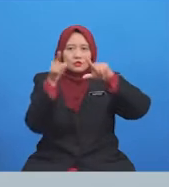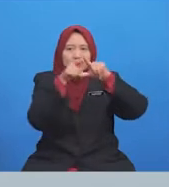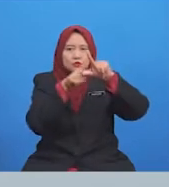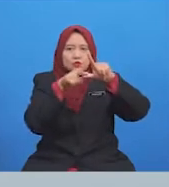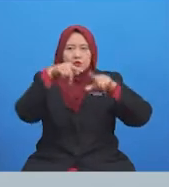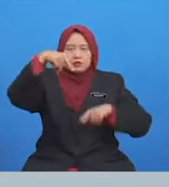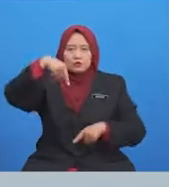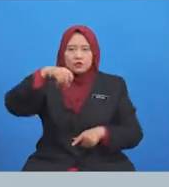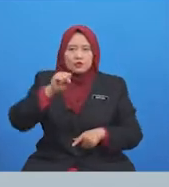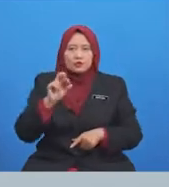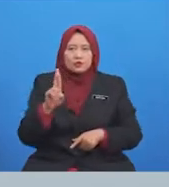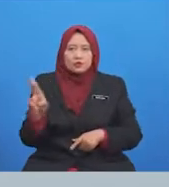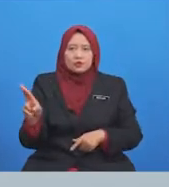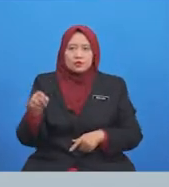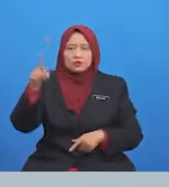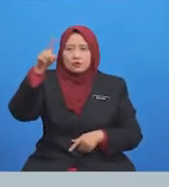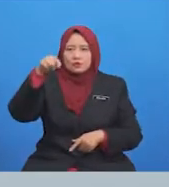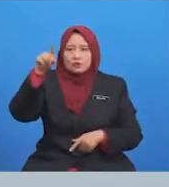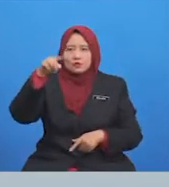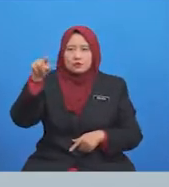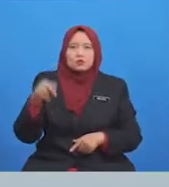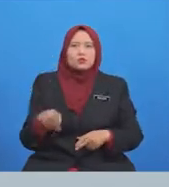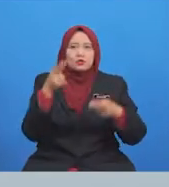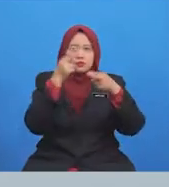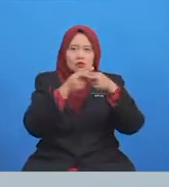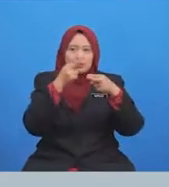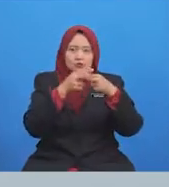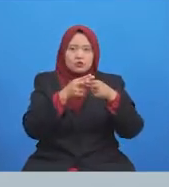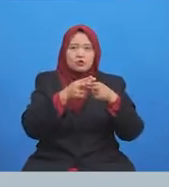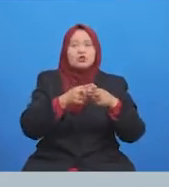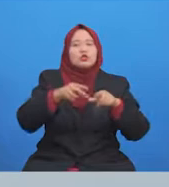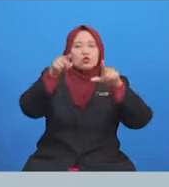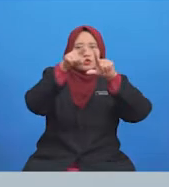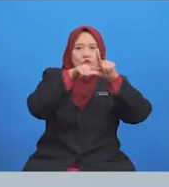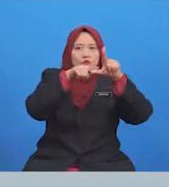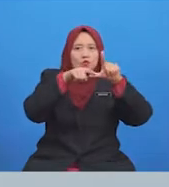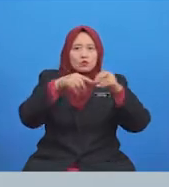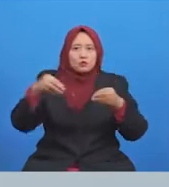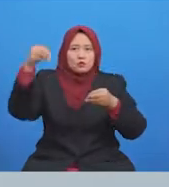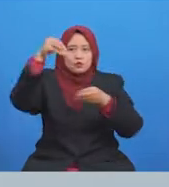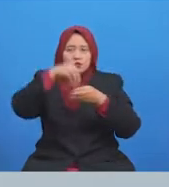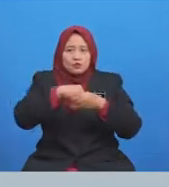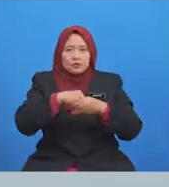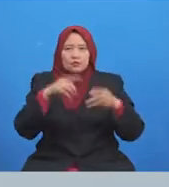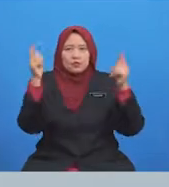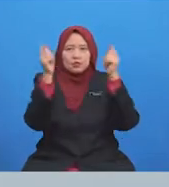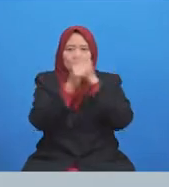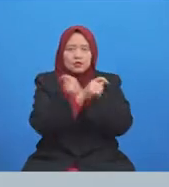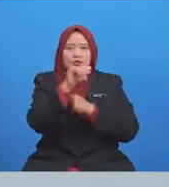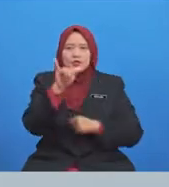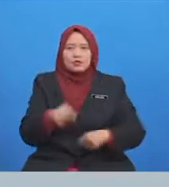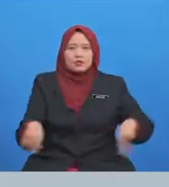PSR dikenali sebagai sudut pedalaman bertentangan yang sepadan.